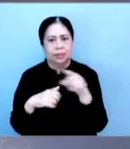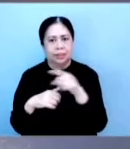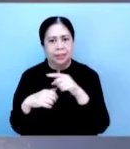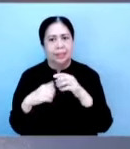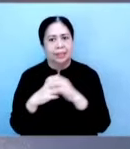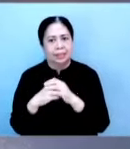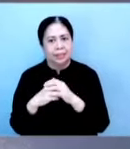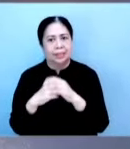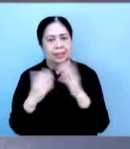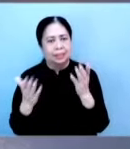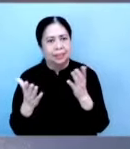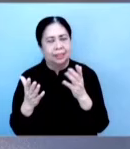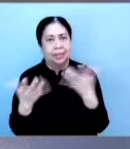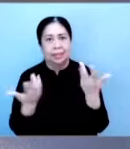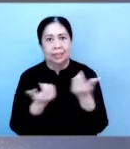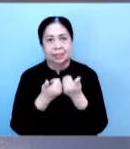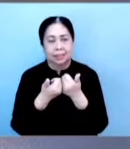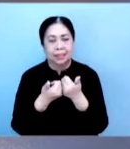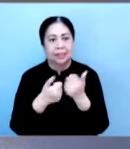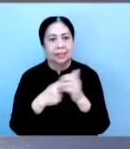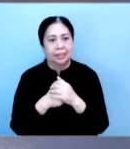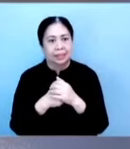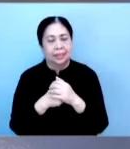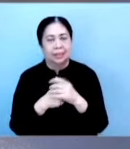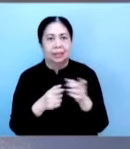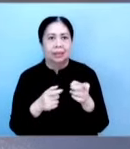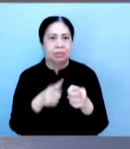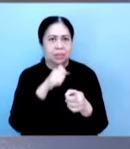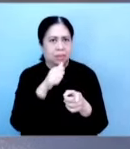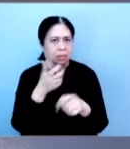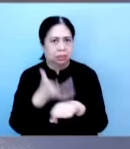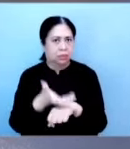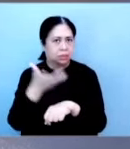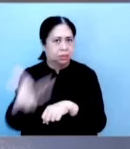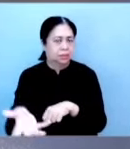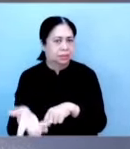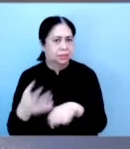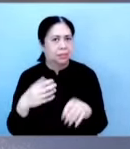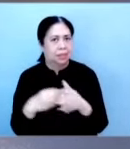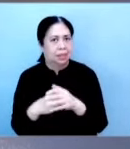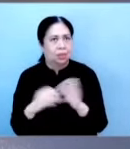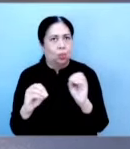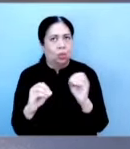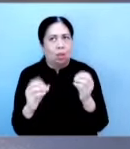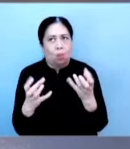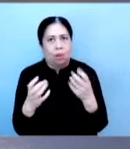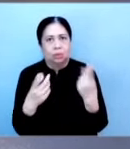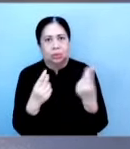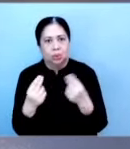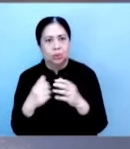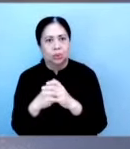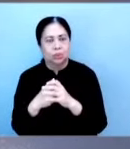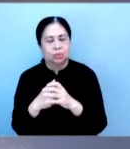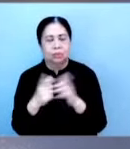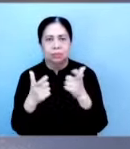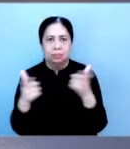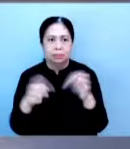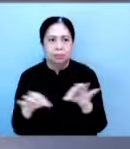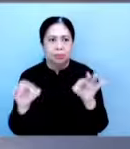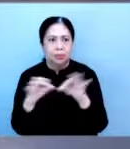nag aksidente kasi ito na hindi naman ito sinasadya at wala namang may gustong mangyari turn Ang laking bagay na may